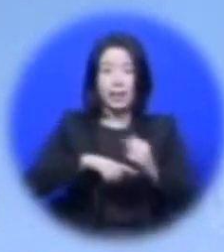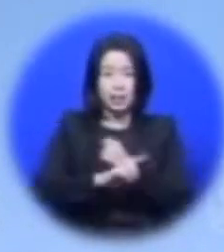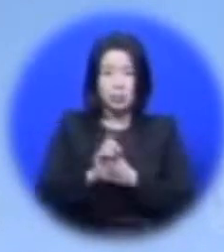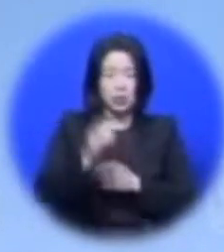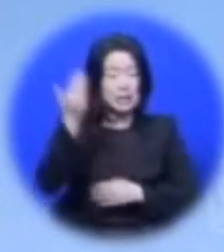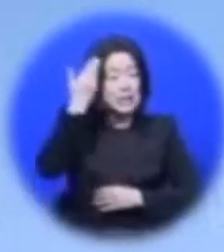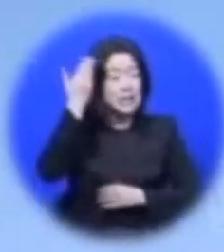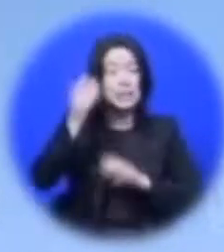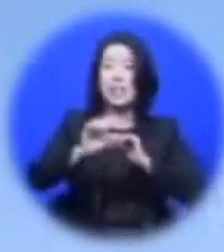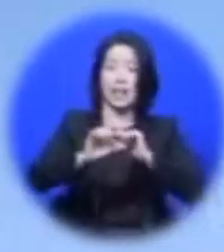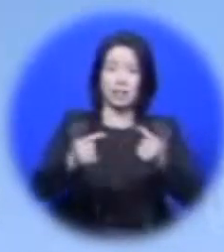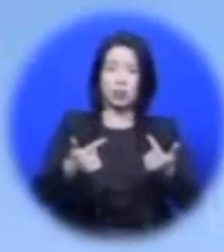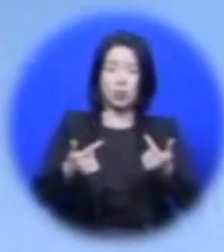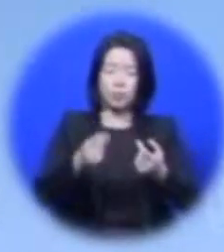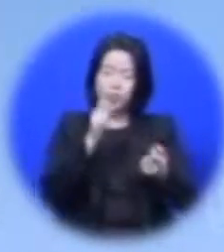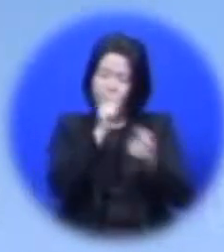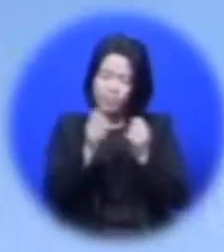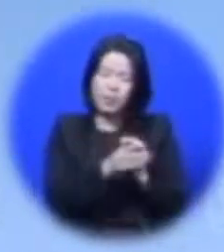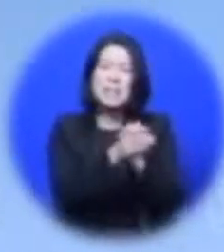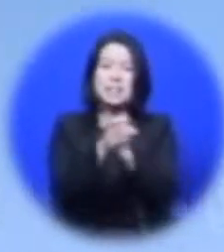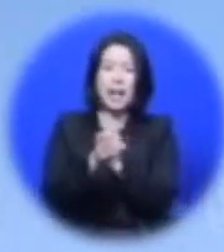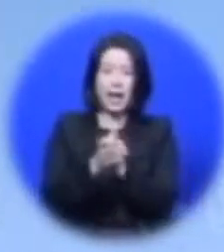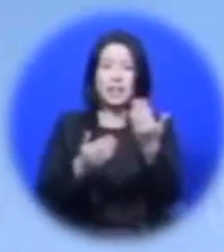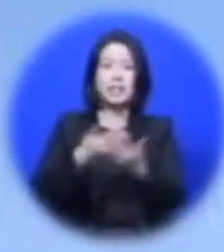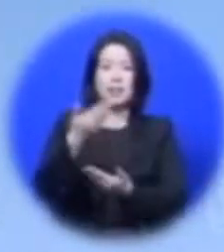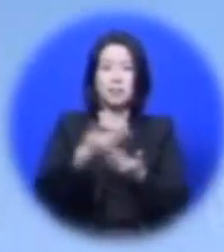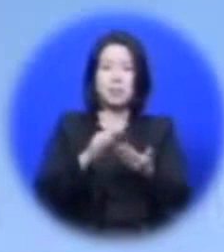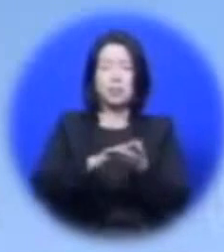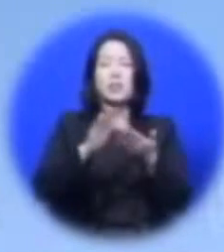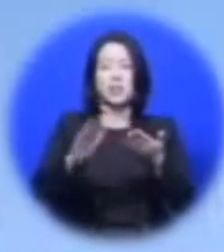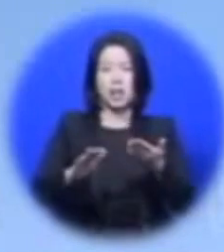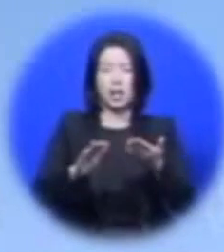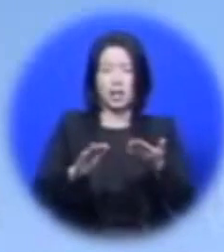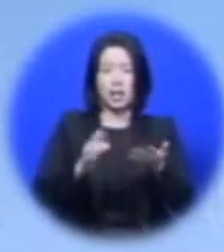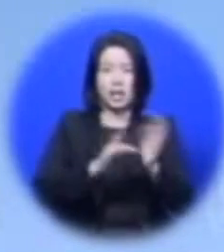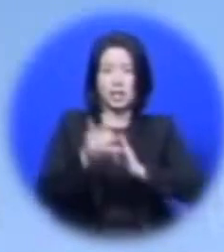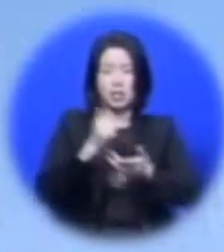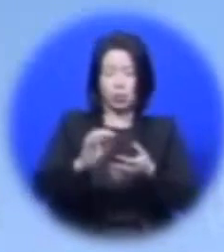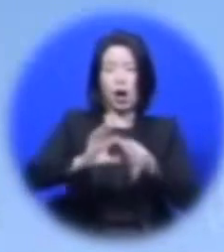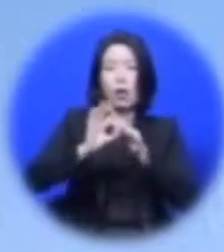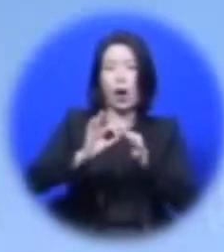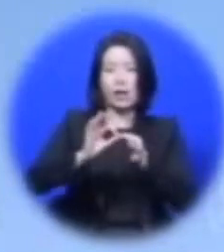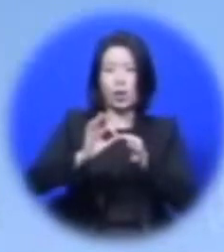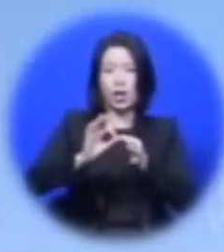아니고 사귐입니다. 예수님과 교제, 관계.